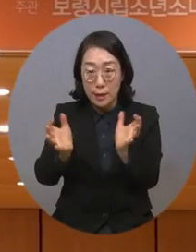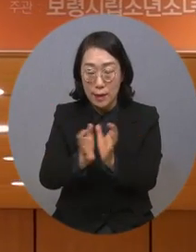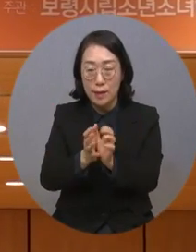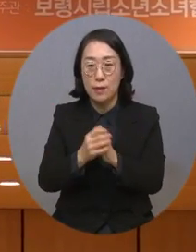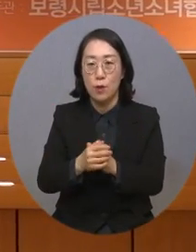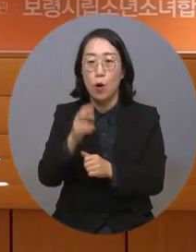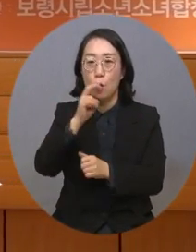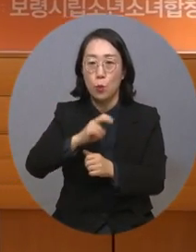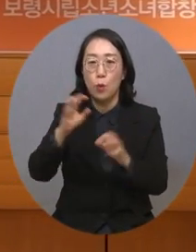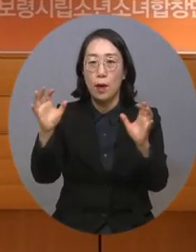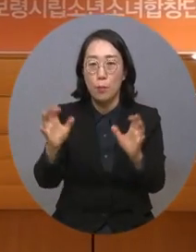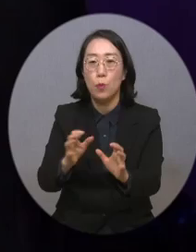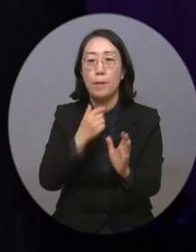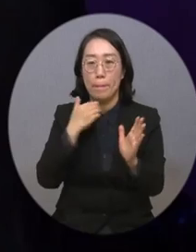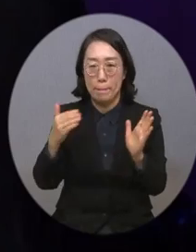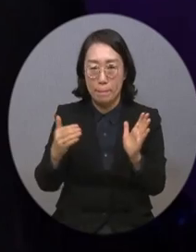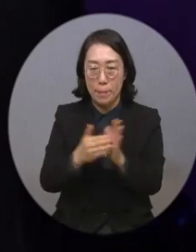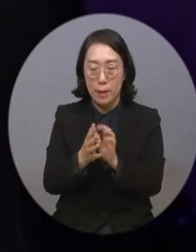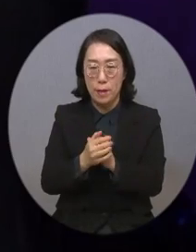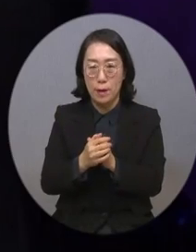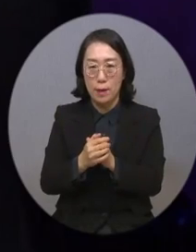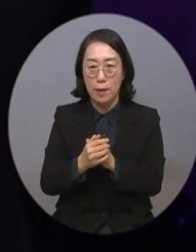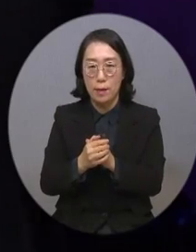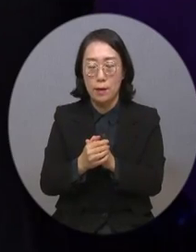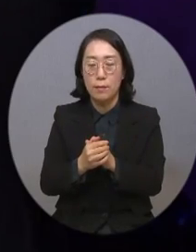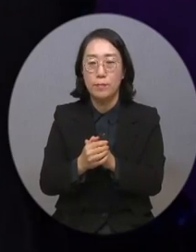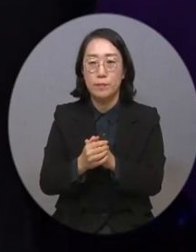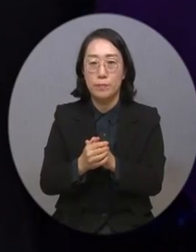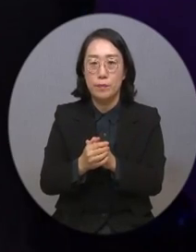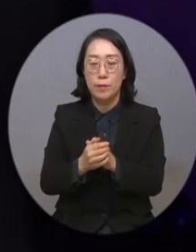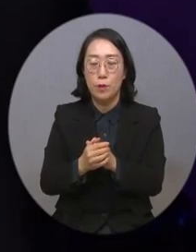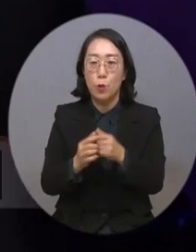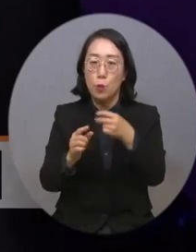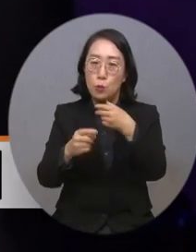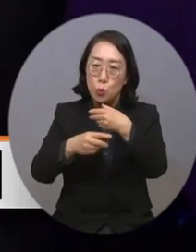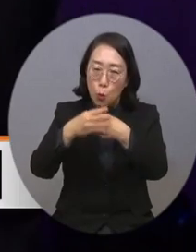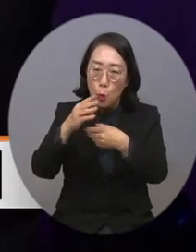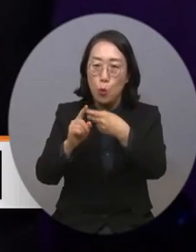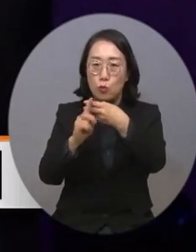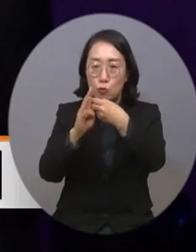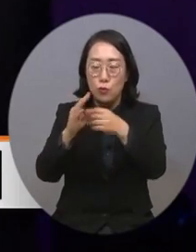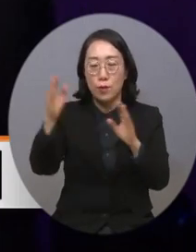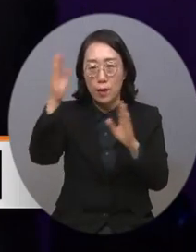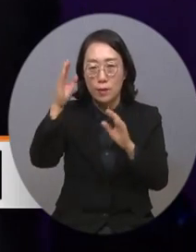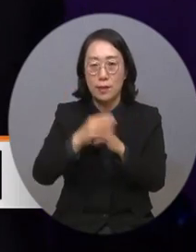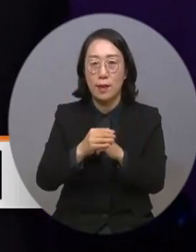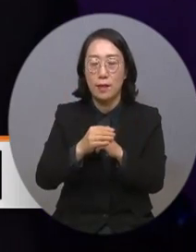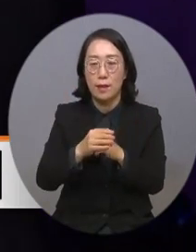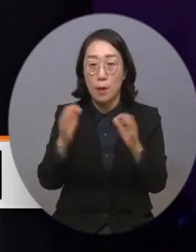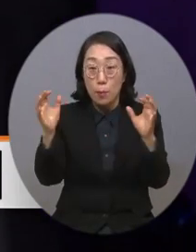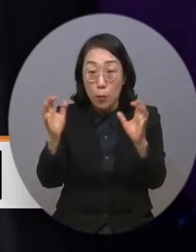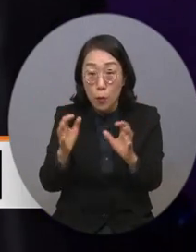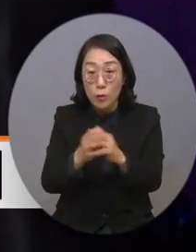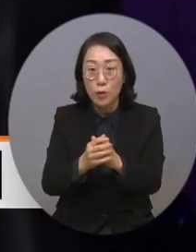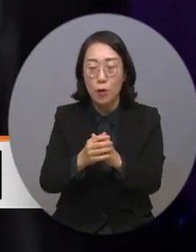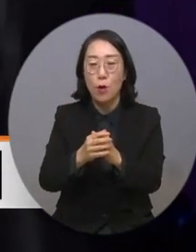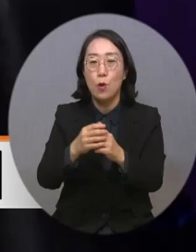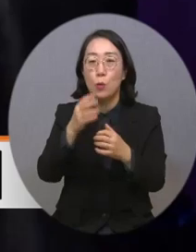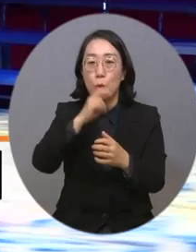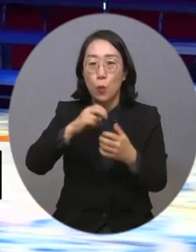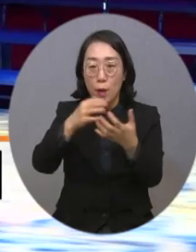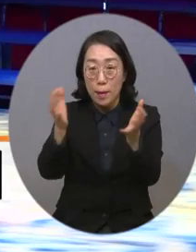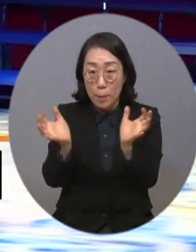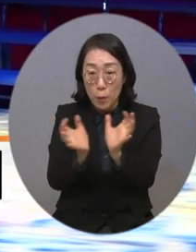정기연주회를 개최했습니다. 예능 단원 및 초중등학생 34명으로 구성된 시립소년소녀합창단